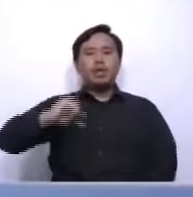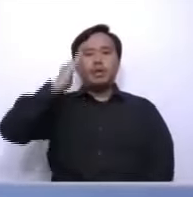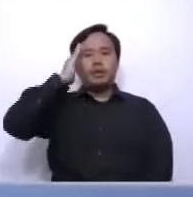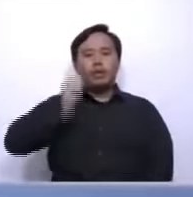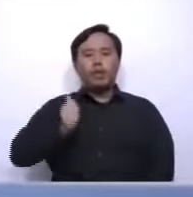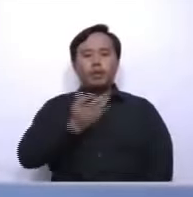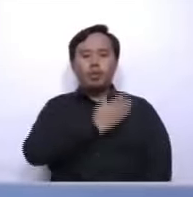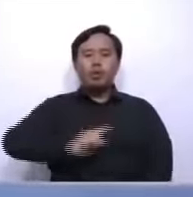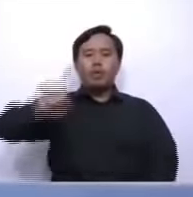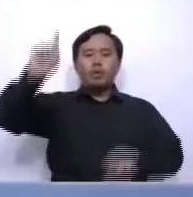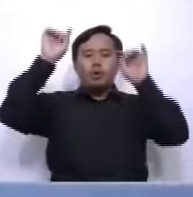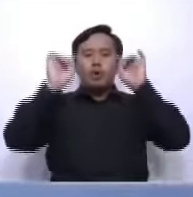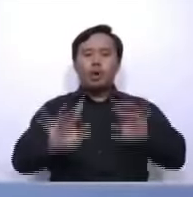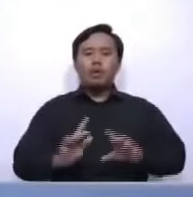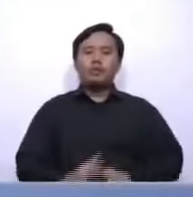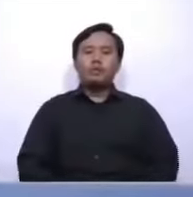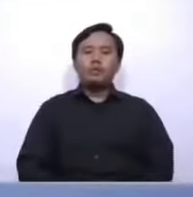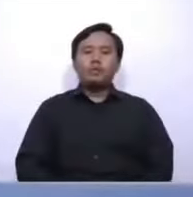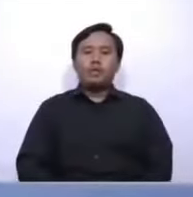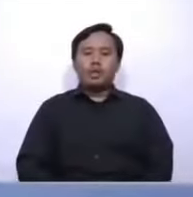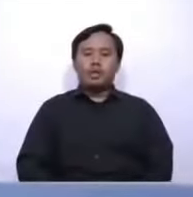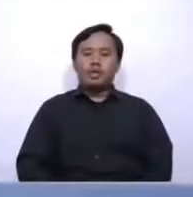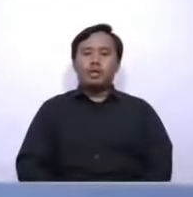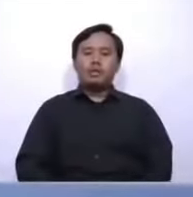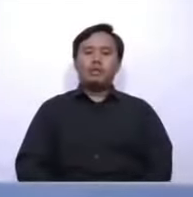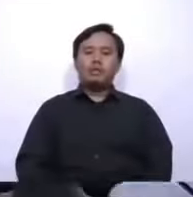warahmatullahi wabarakatuh. Baik.